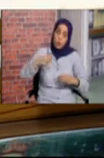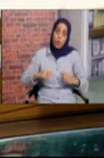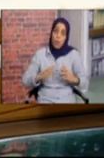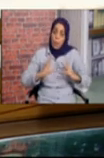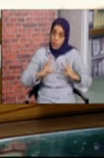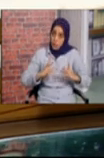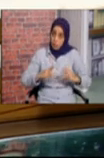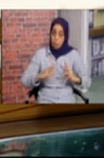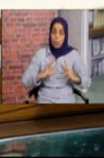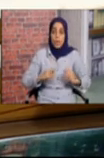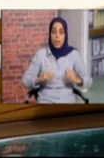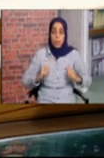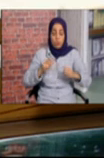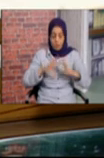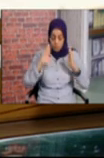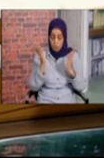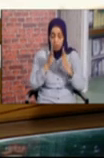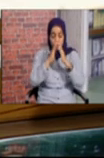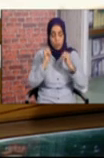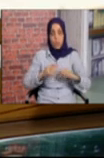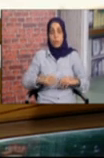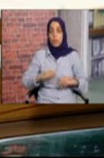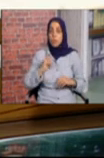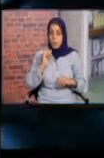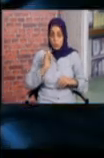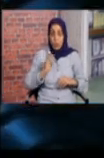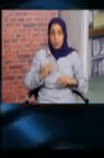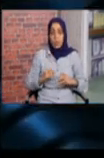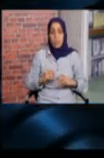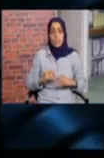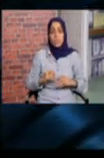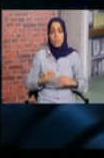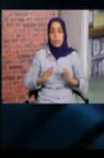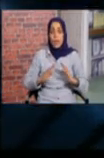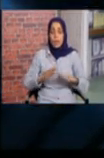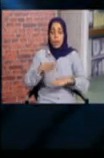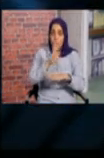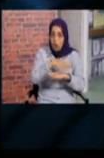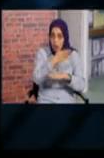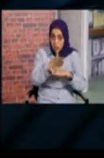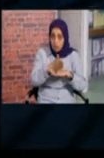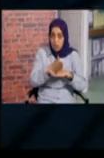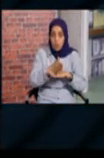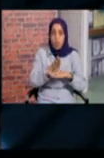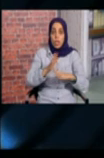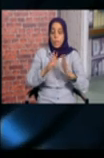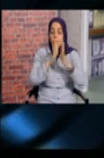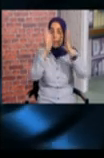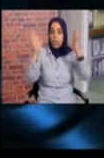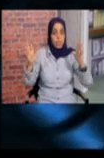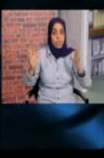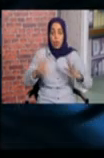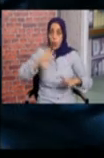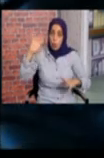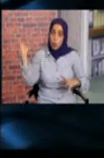سياسه مواجهه الادمان في مصر بشكل عام؟ طبعا يا فندم احنا عندنا خريطه معلوماتيه كبيره جدا،